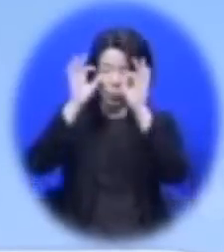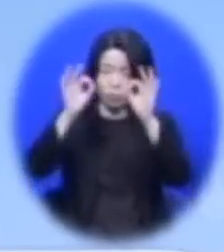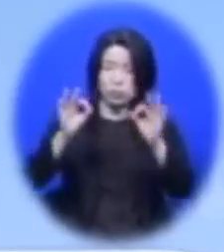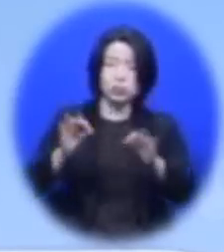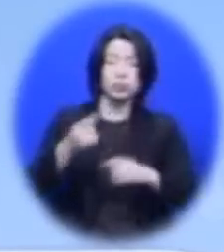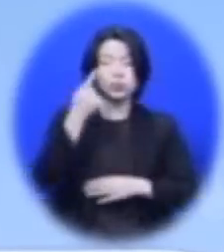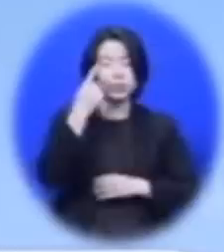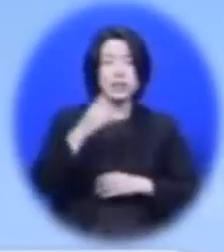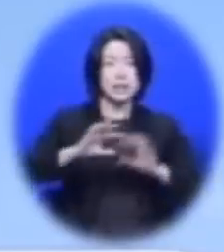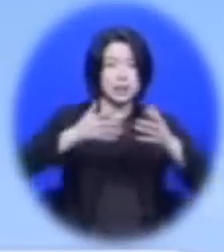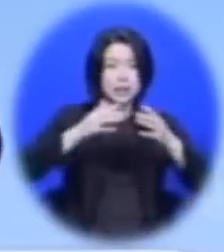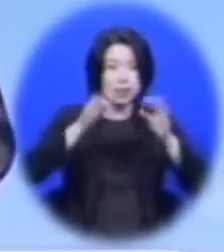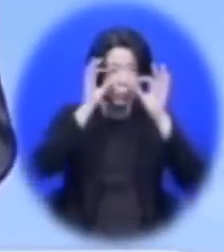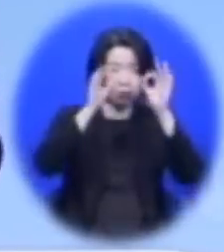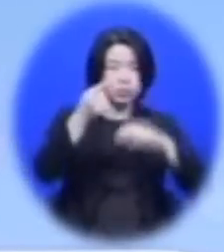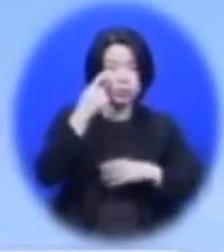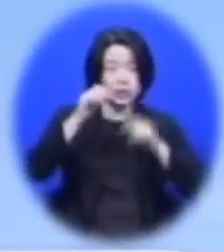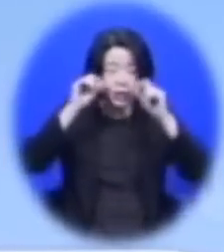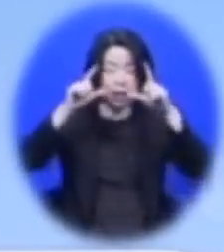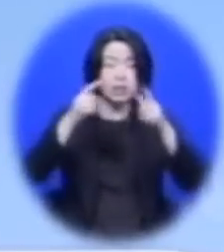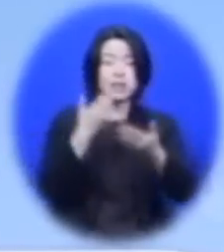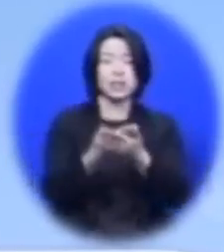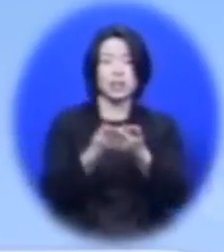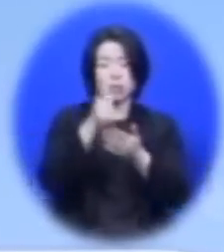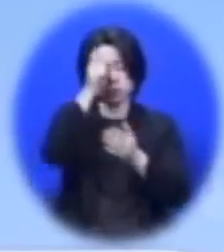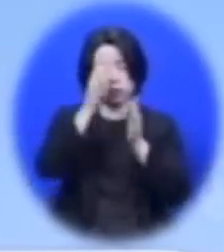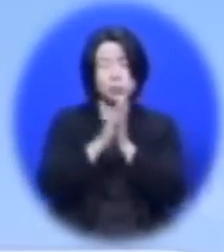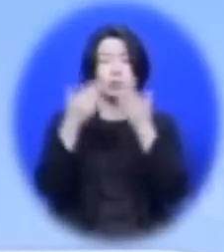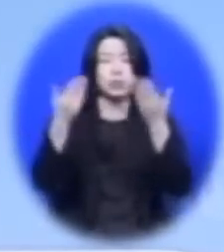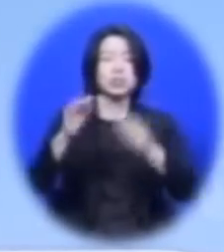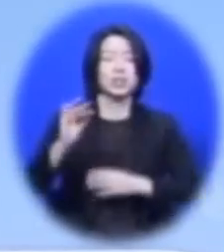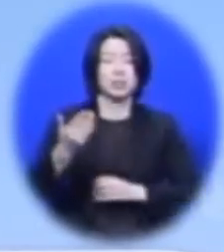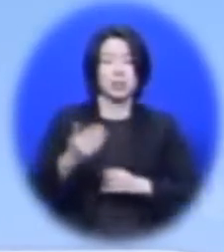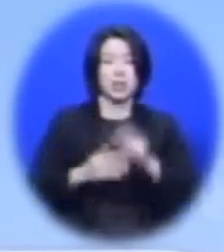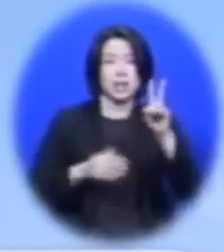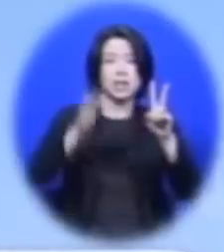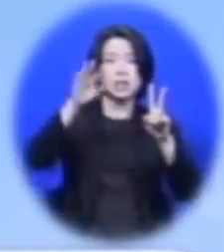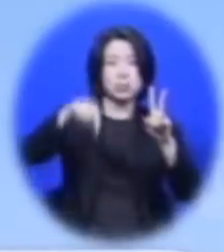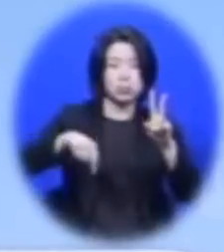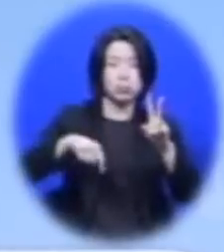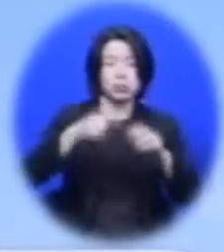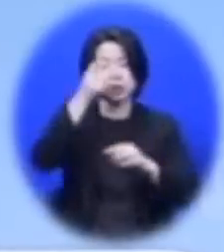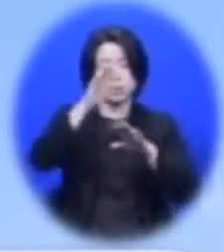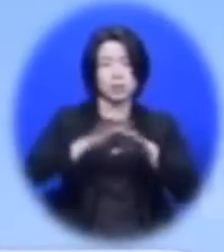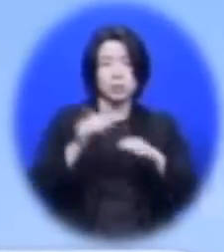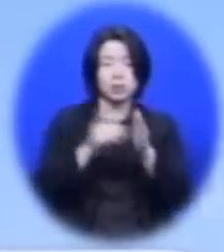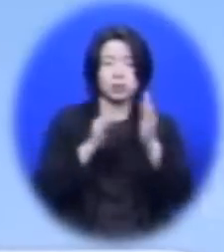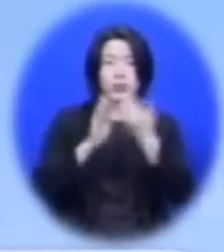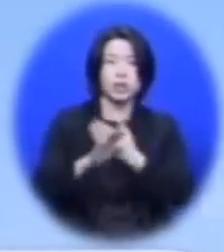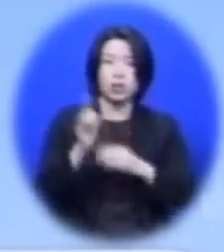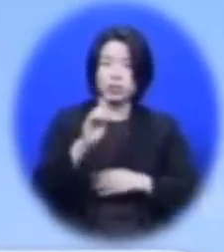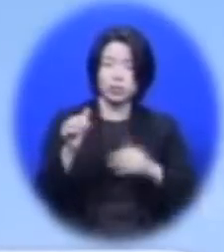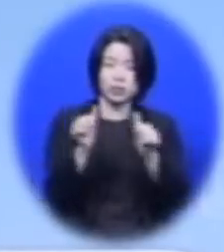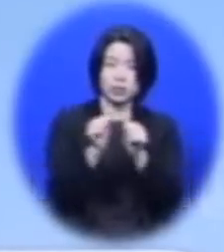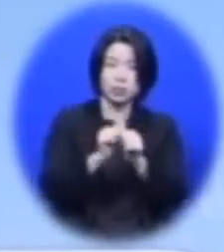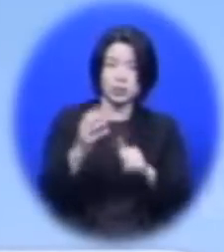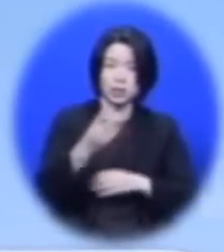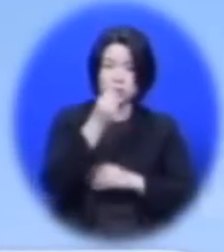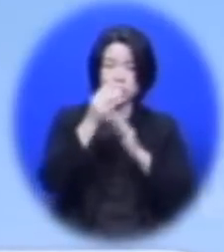보는 눈이 열리게 해달라고 기도하셔야 됩니다. 2부 예배 끝나고 난 다음에 어느 남자 성도님 한 분이